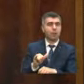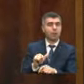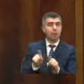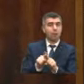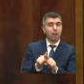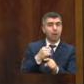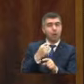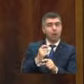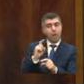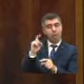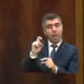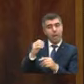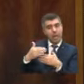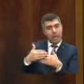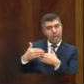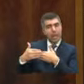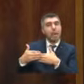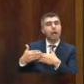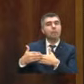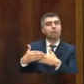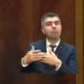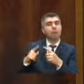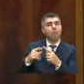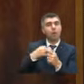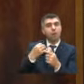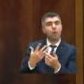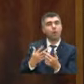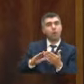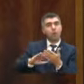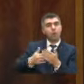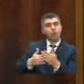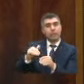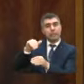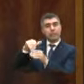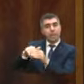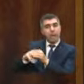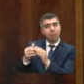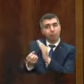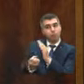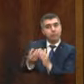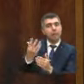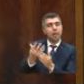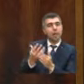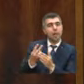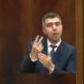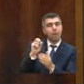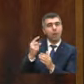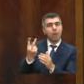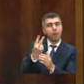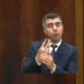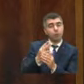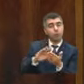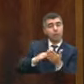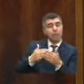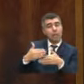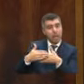من شهور لنهاية هذه الولاية بما في ذلك من تدبير الانتخابات العامة والترابية والمهنية كاستحقاق منتظم وملتزم